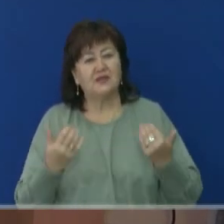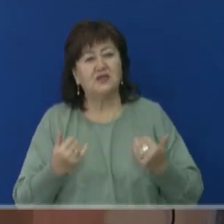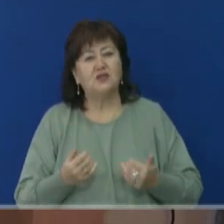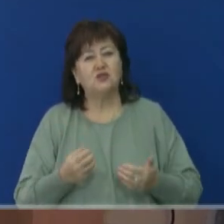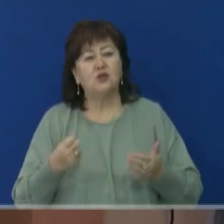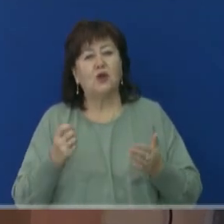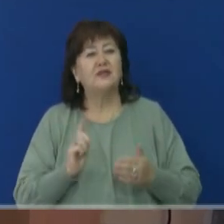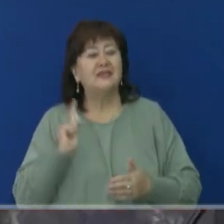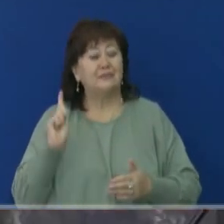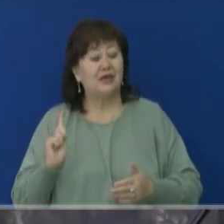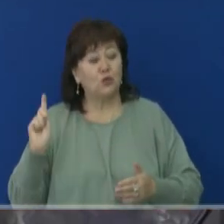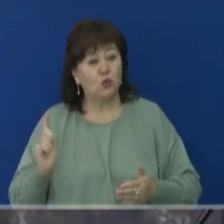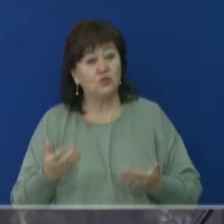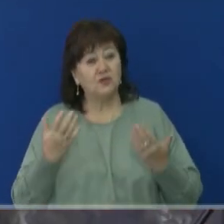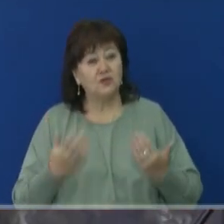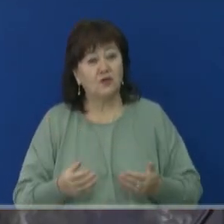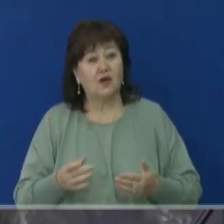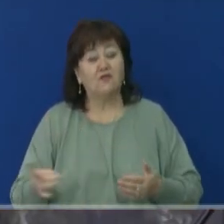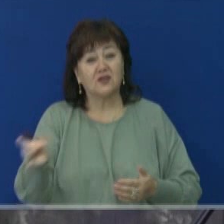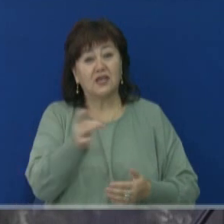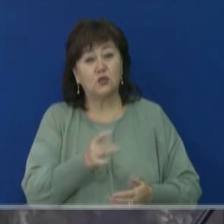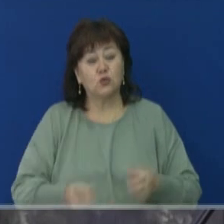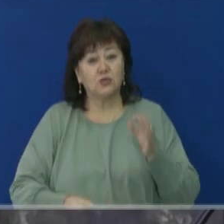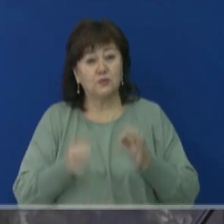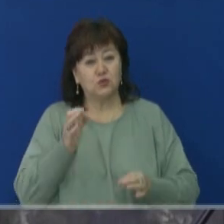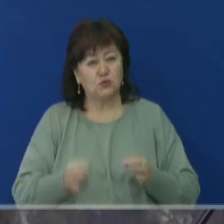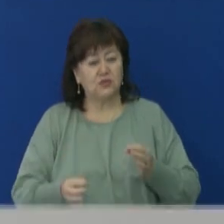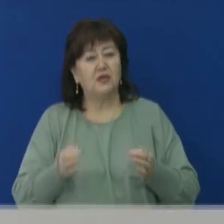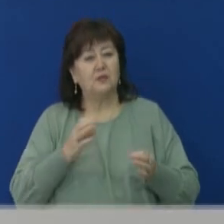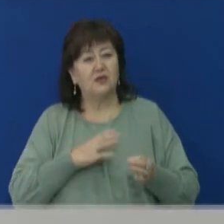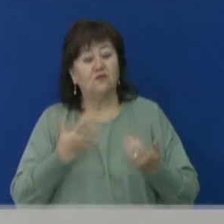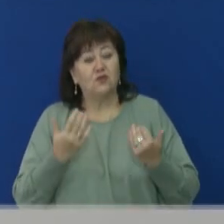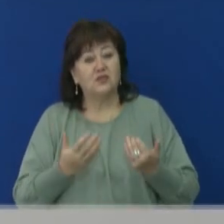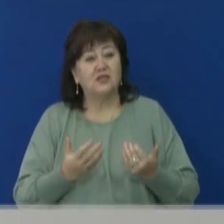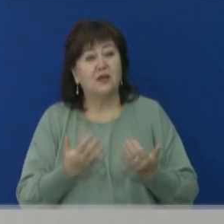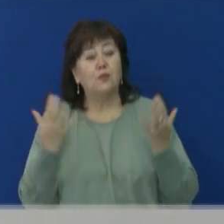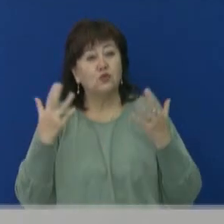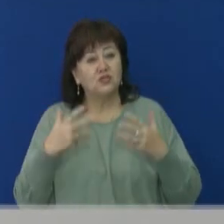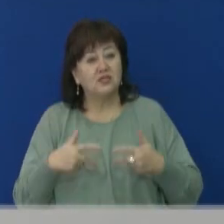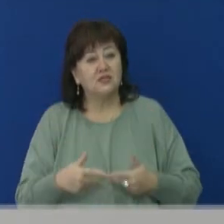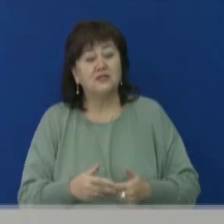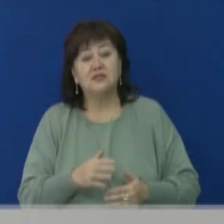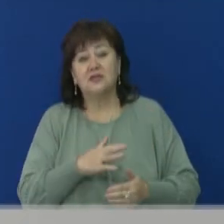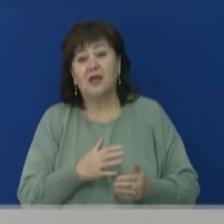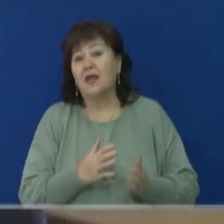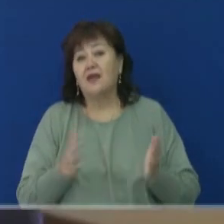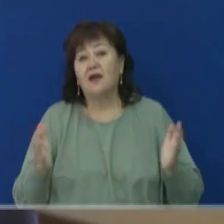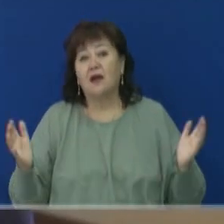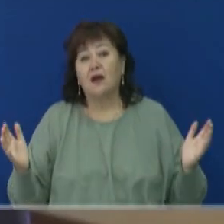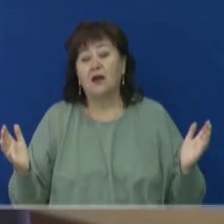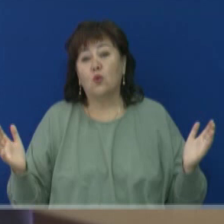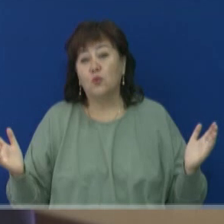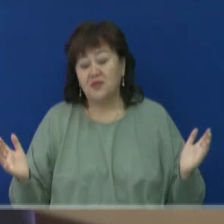толмағандардың істері жөніндегі мамандандырылған ауданаралық соты қызметкерлерінің айтуынша, аталған статистика бойыл көбеймесе азаймаған.